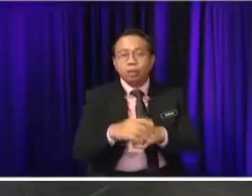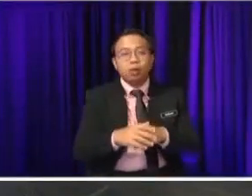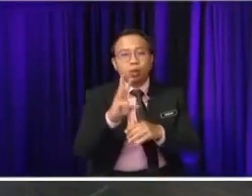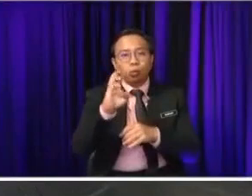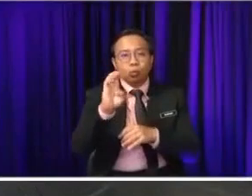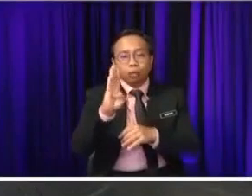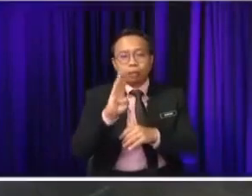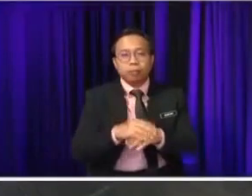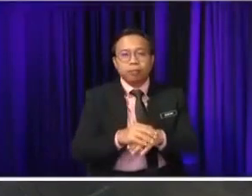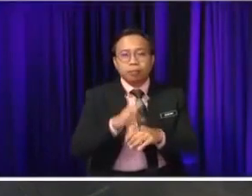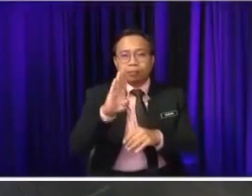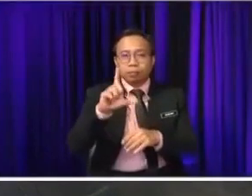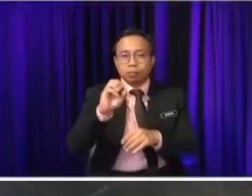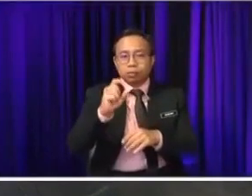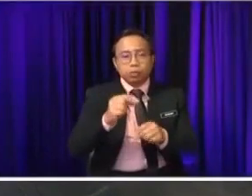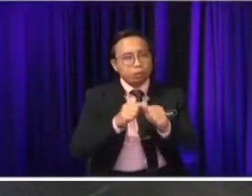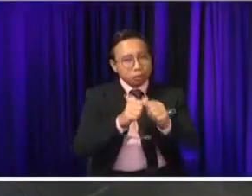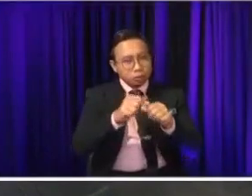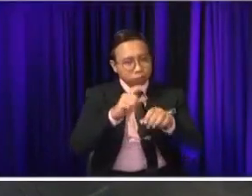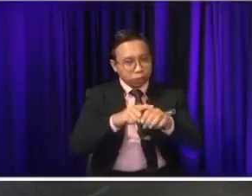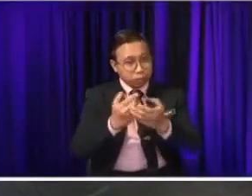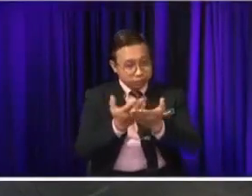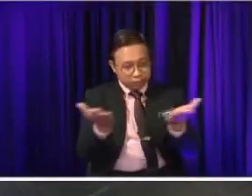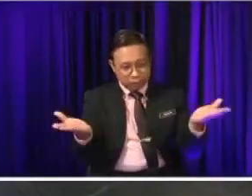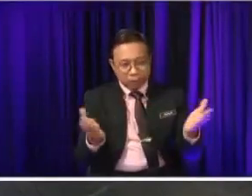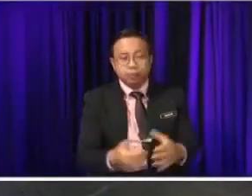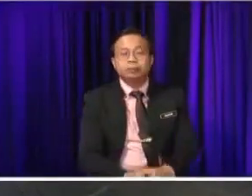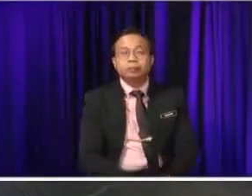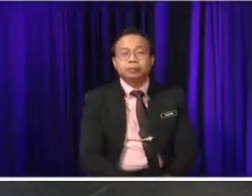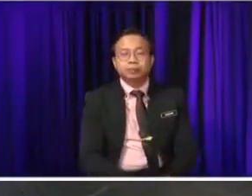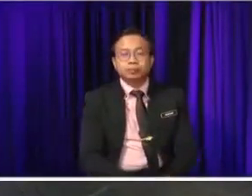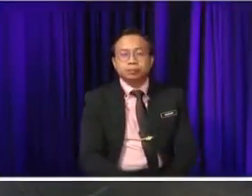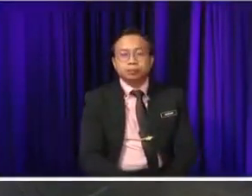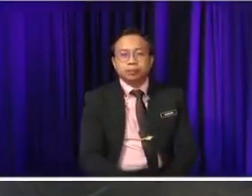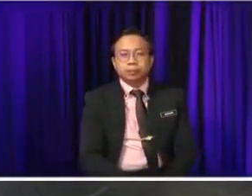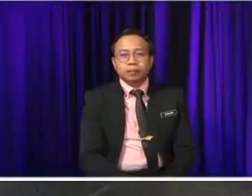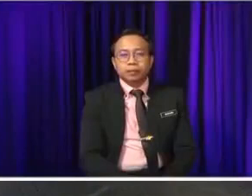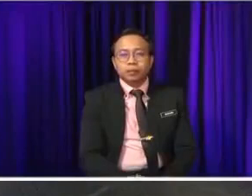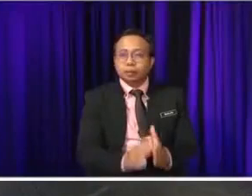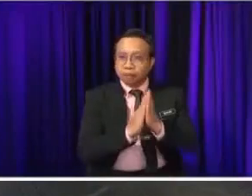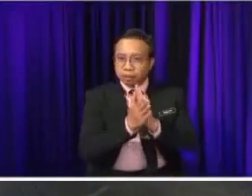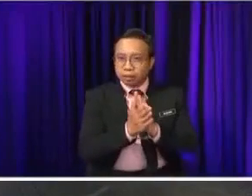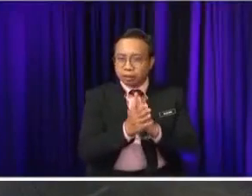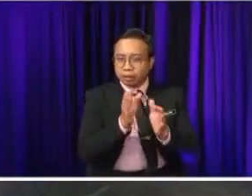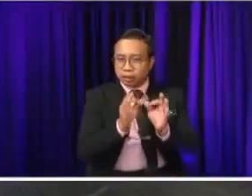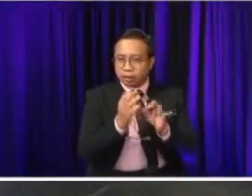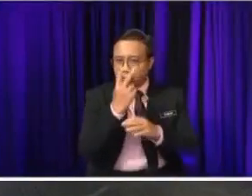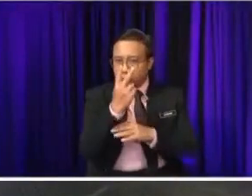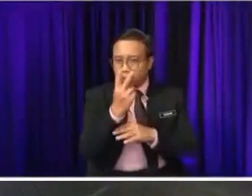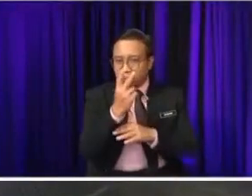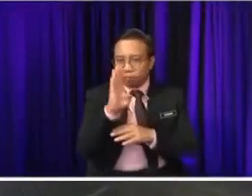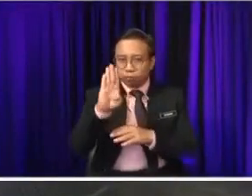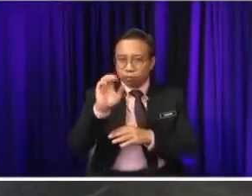ataupun dalam pembentangan seperti ini pembentantangan akhir Jadi kalau atau dikenali